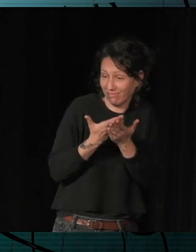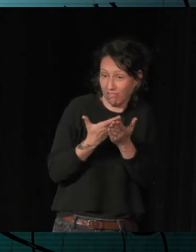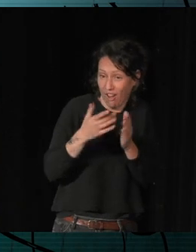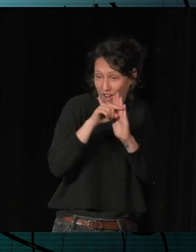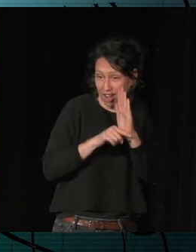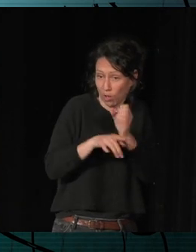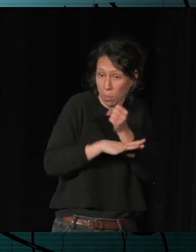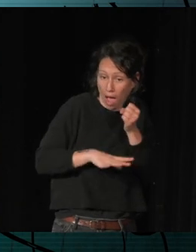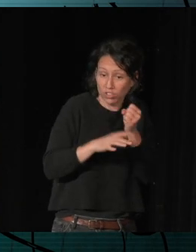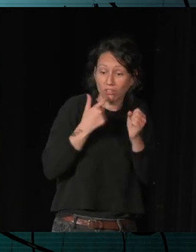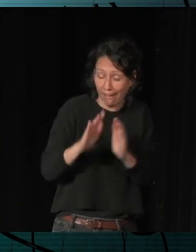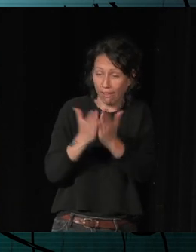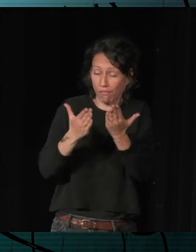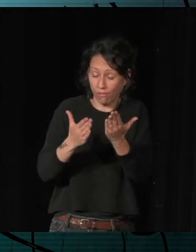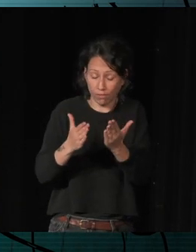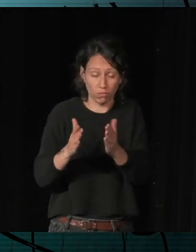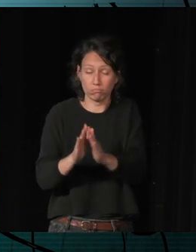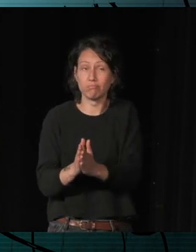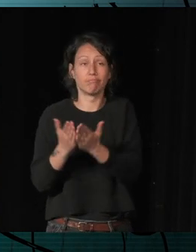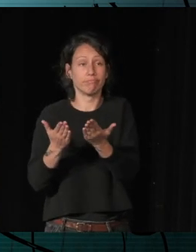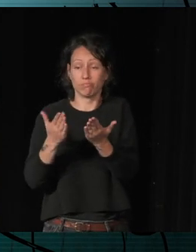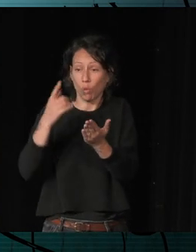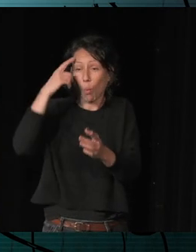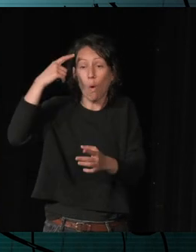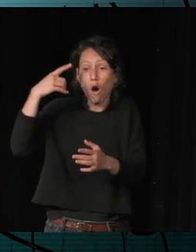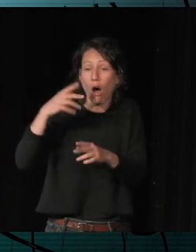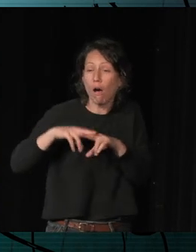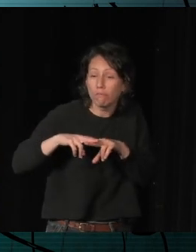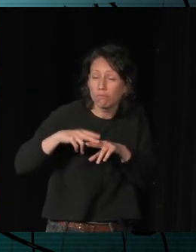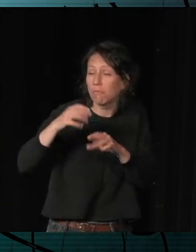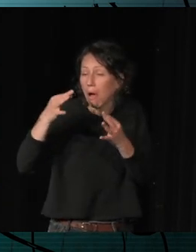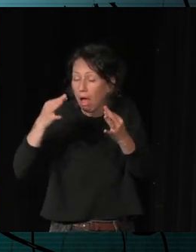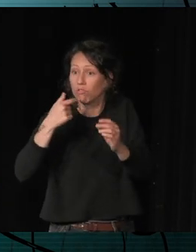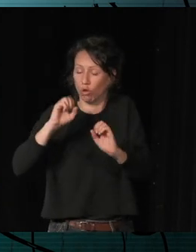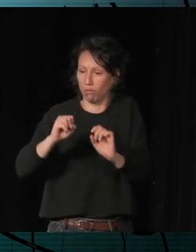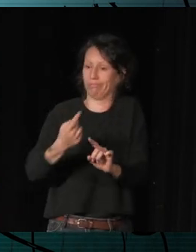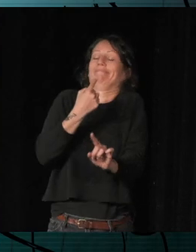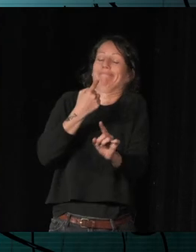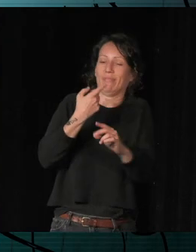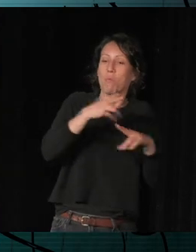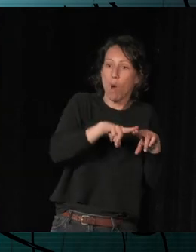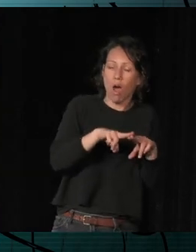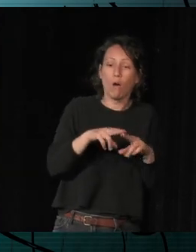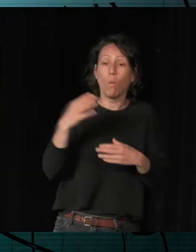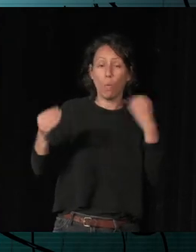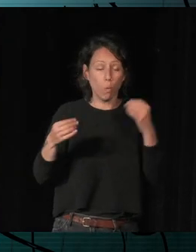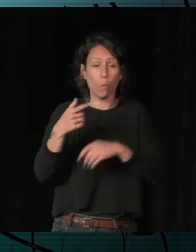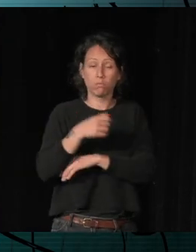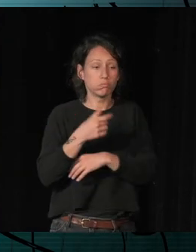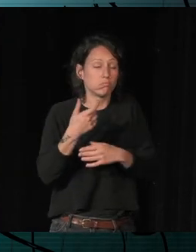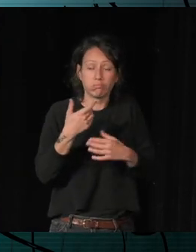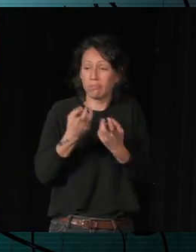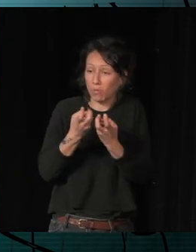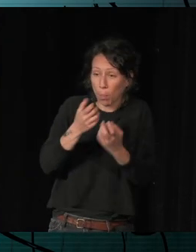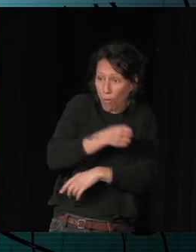ben voilà non on ouvre le livre il meurt pareil on ouvre une porte la première porte qu'on ouvre ou la deuxième ah il y a un monstre derrière je comme ça chaque fois que le